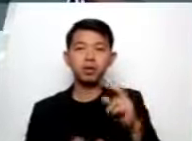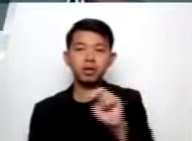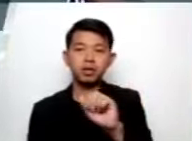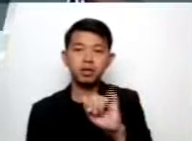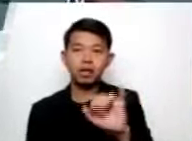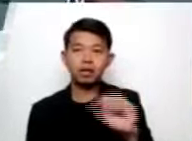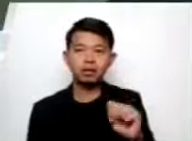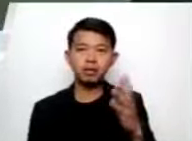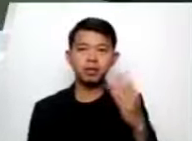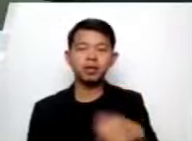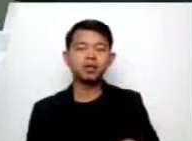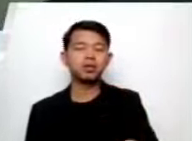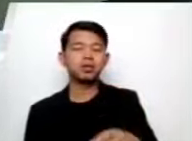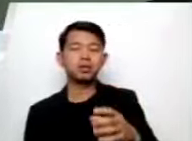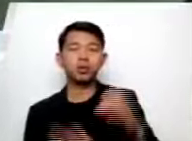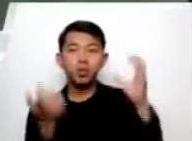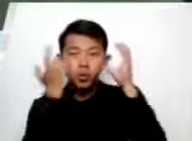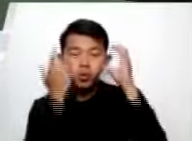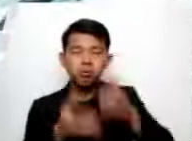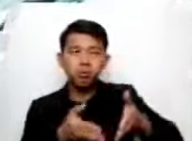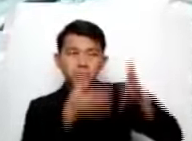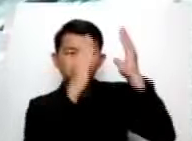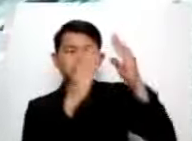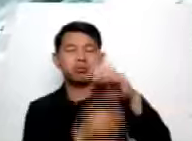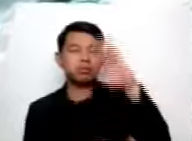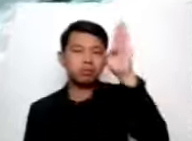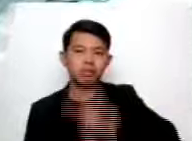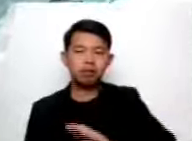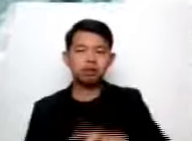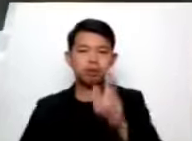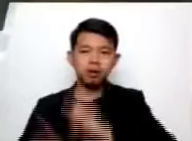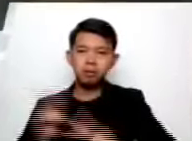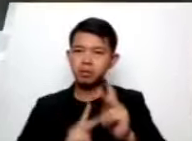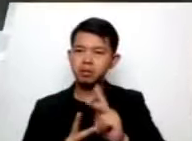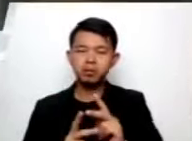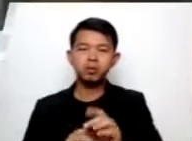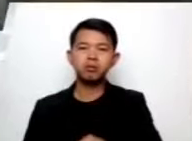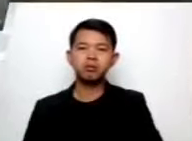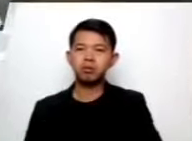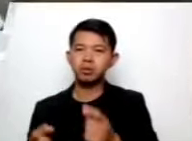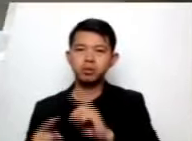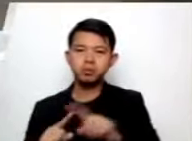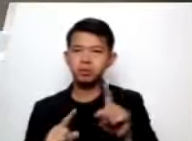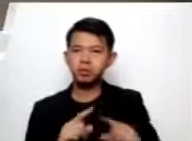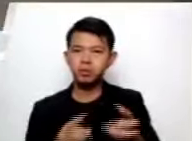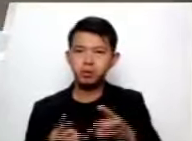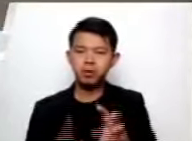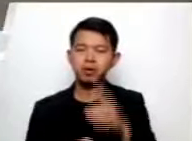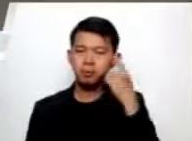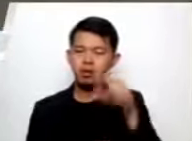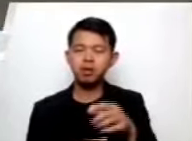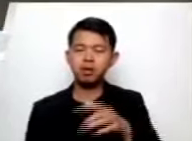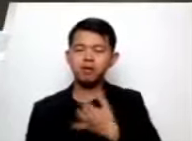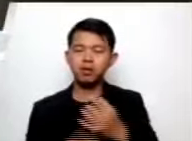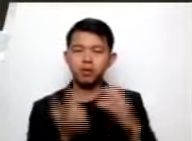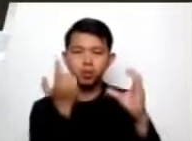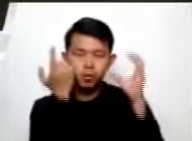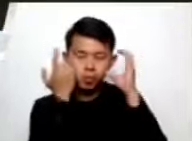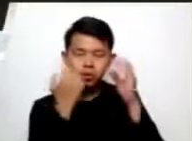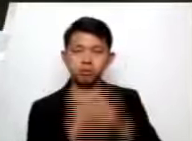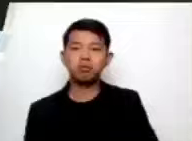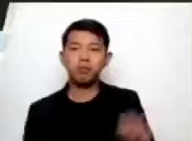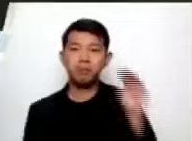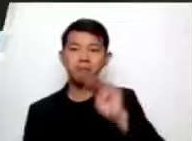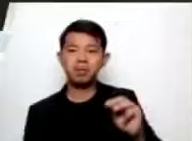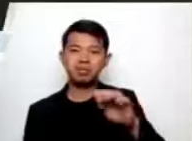Kanya-kanyang diskarte na sila para malamigan. Nitong weekend, pumalya ang cooling tower 1 at 3, kaya umabot sa 25